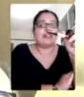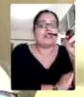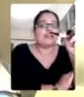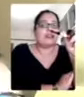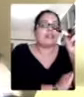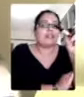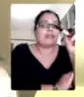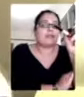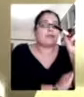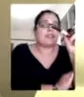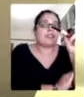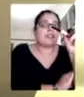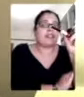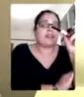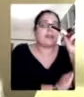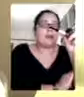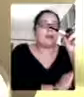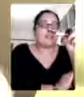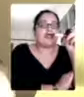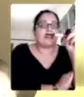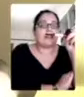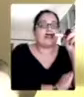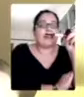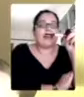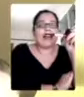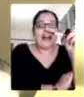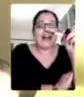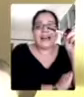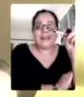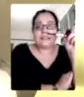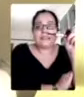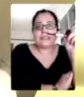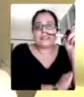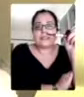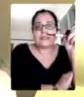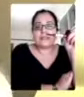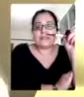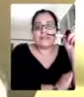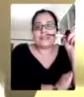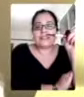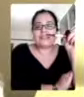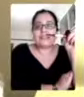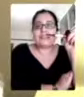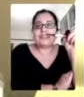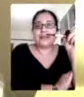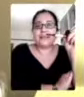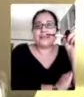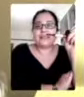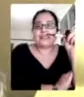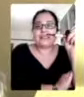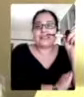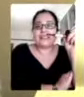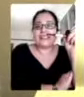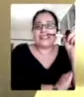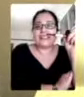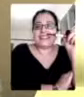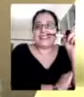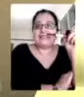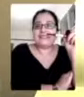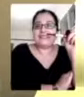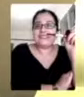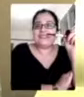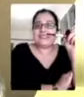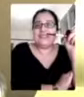ama Facebook'taki şeyleri hep bana denk geliyor. Her bir kitabı bitirdiğinde bu kitap da bitti